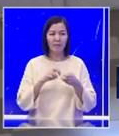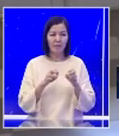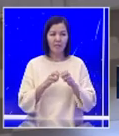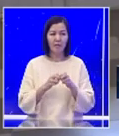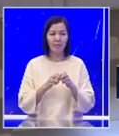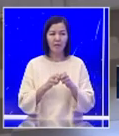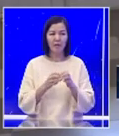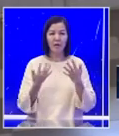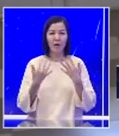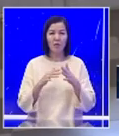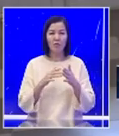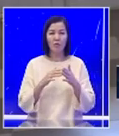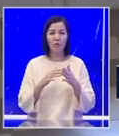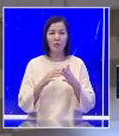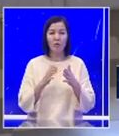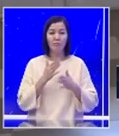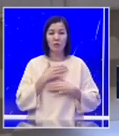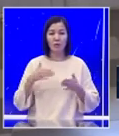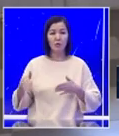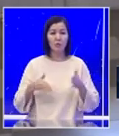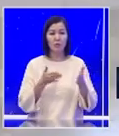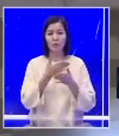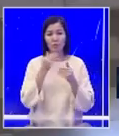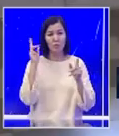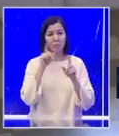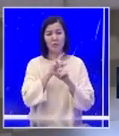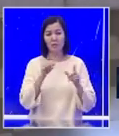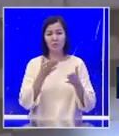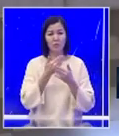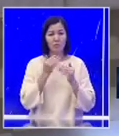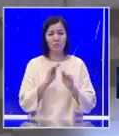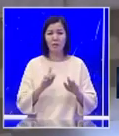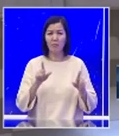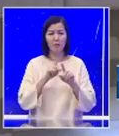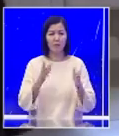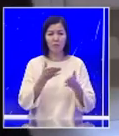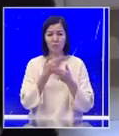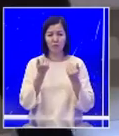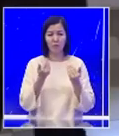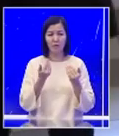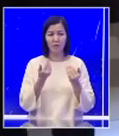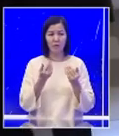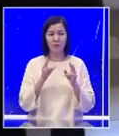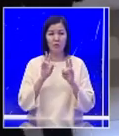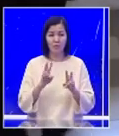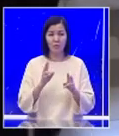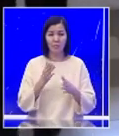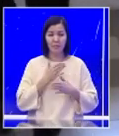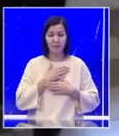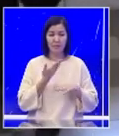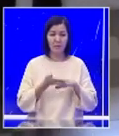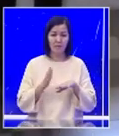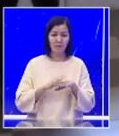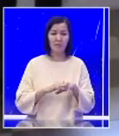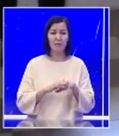ауыл статусына кеп тіреледі. Бізде жол жоқ, мектеп жоқ. Барлығы біздің балаларымыздың болашағы. Тек қана қиналып жатқан кішкентай